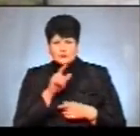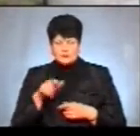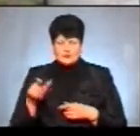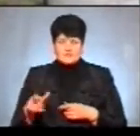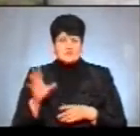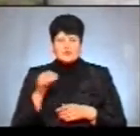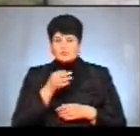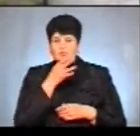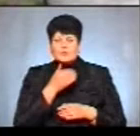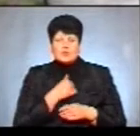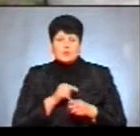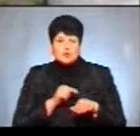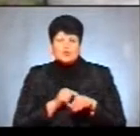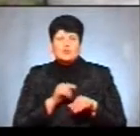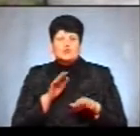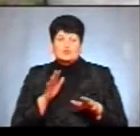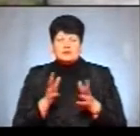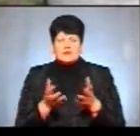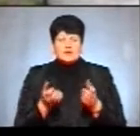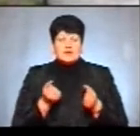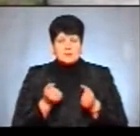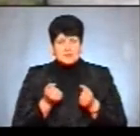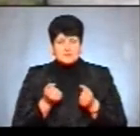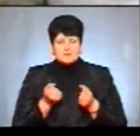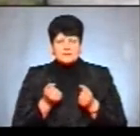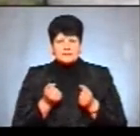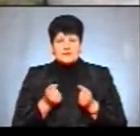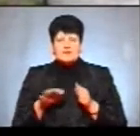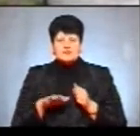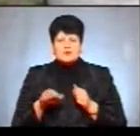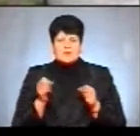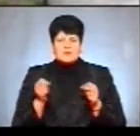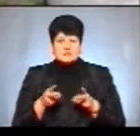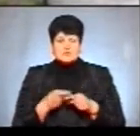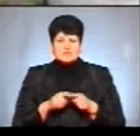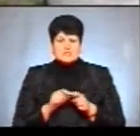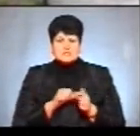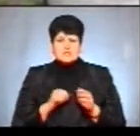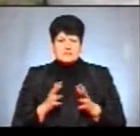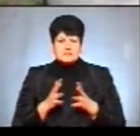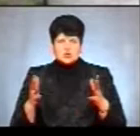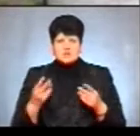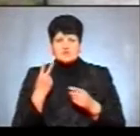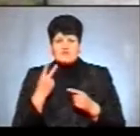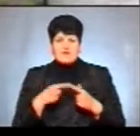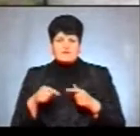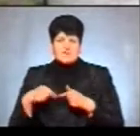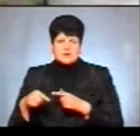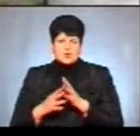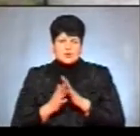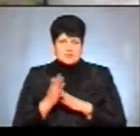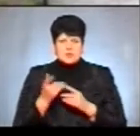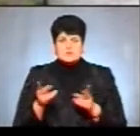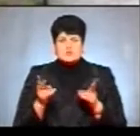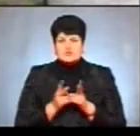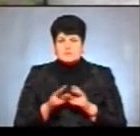ми до нього хочемо доторкнутися і отримати. В зоні ризику в нас найбільше це два види рослин, які ми зустрічаємо на